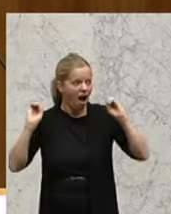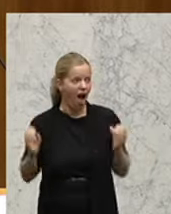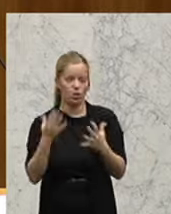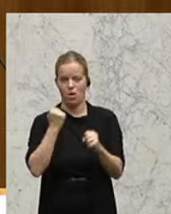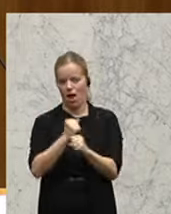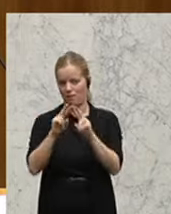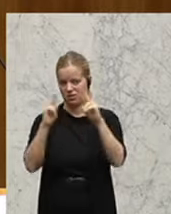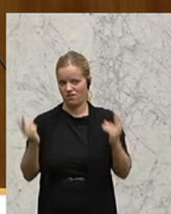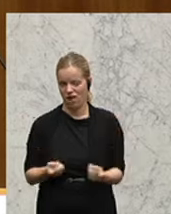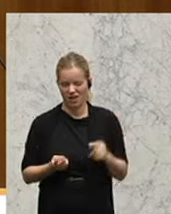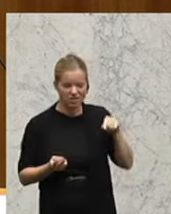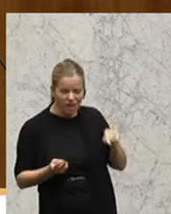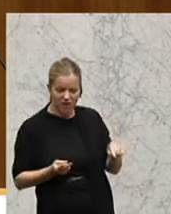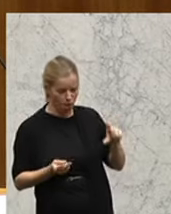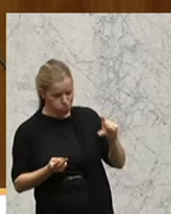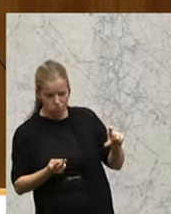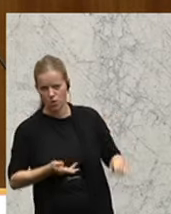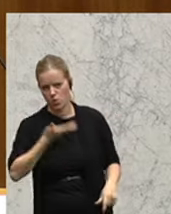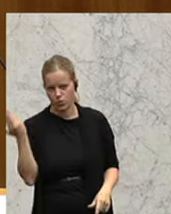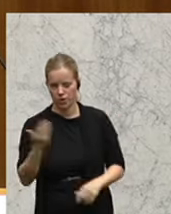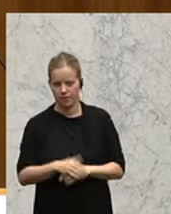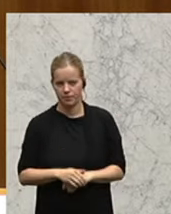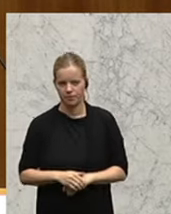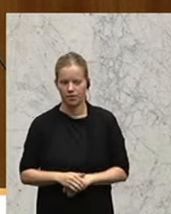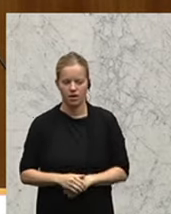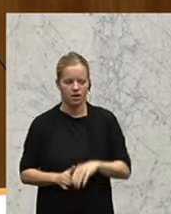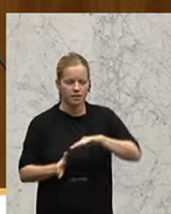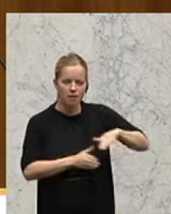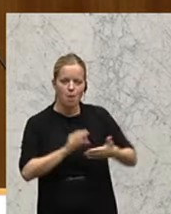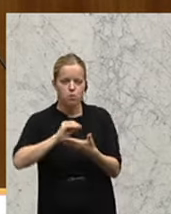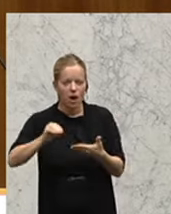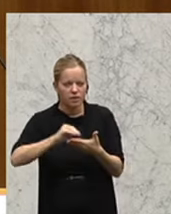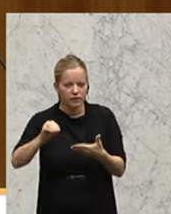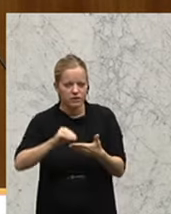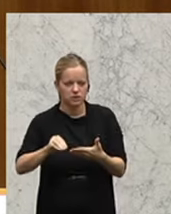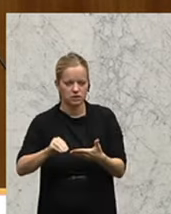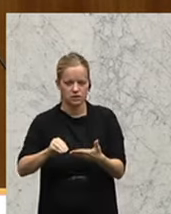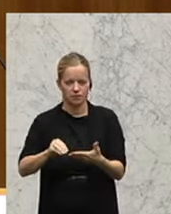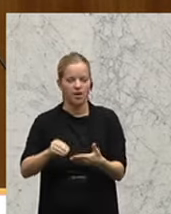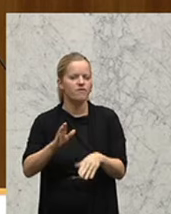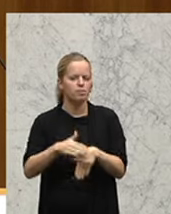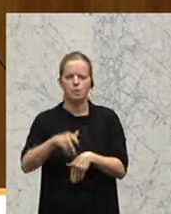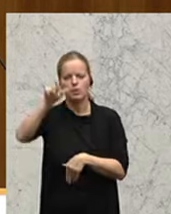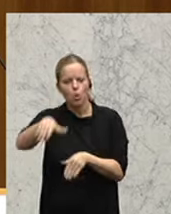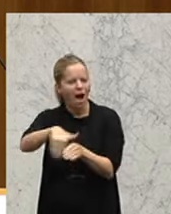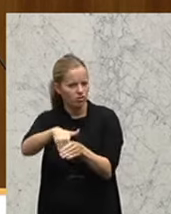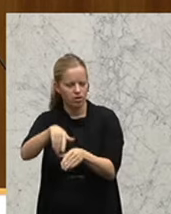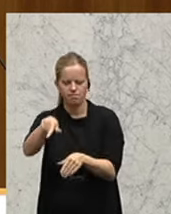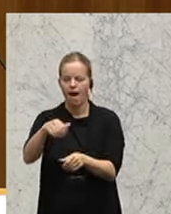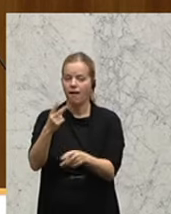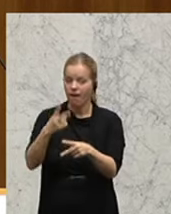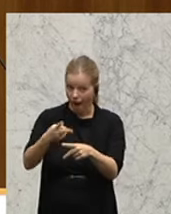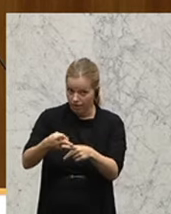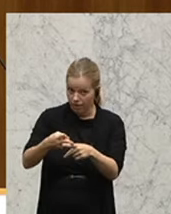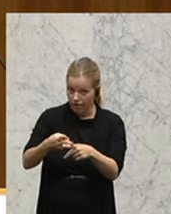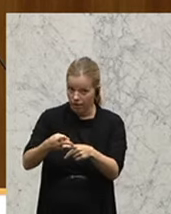abgestimmt. Dann ein Bürokratismus. Die Entgeltfortzahlung im Krankenstand bei den Angestellten ist so kompliziert, dass es für